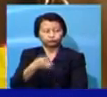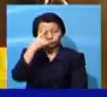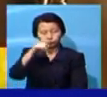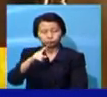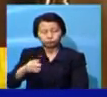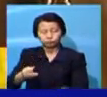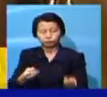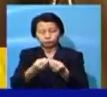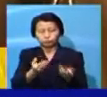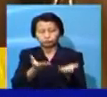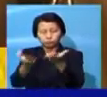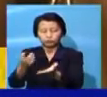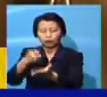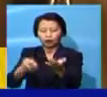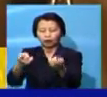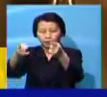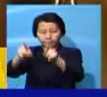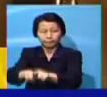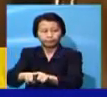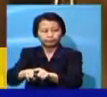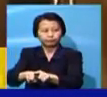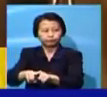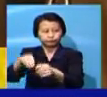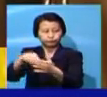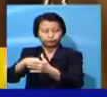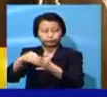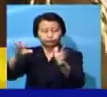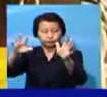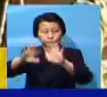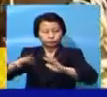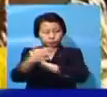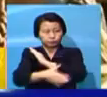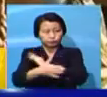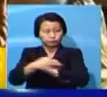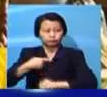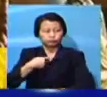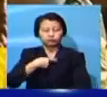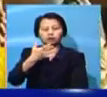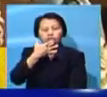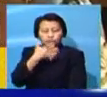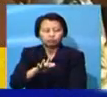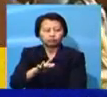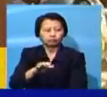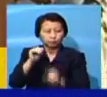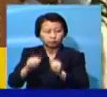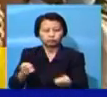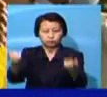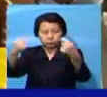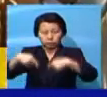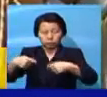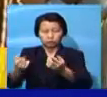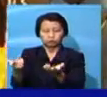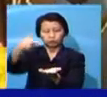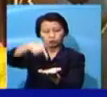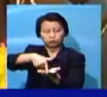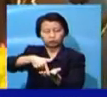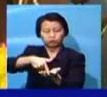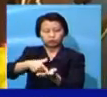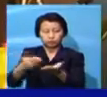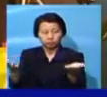benchm what is happ Asan and we are Fortunate to be here this year again and